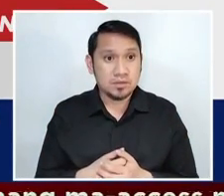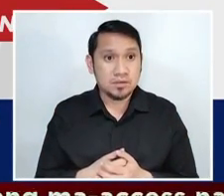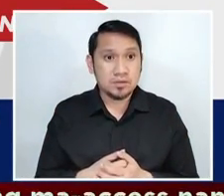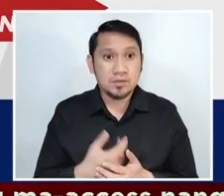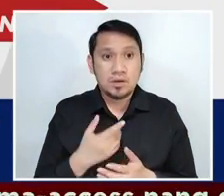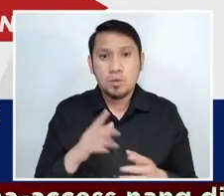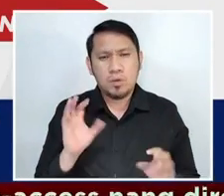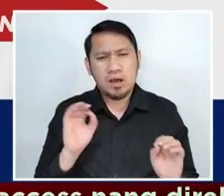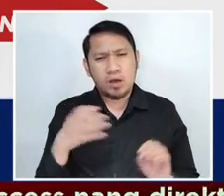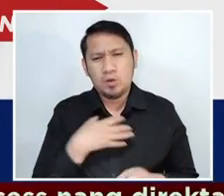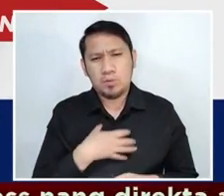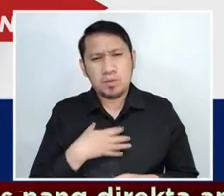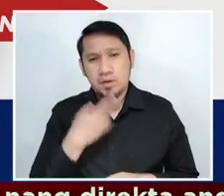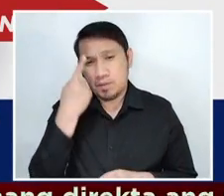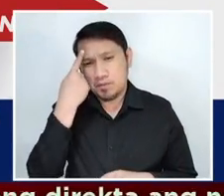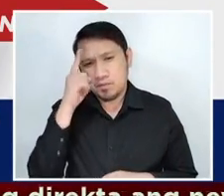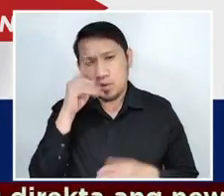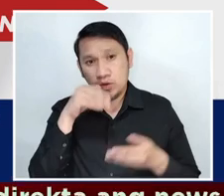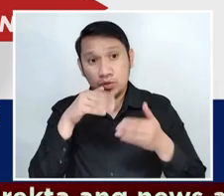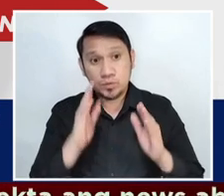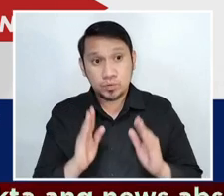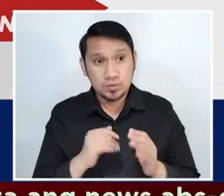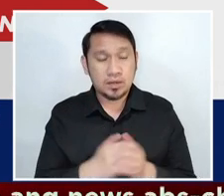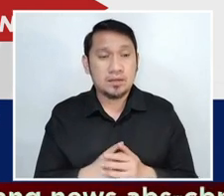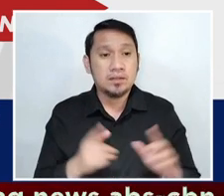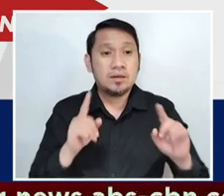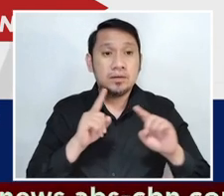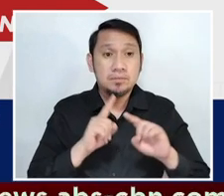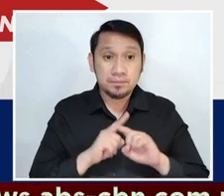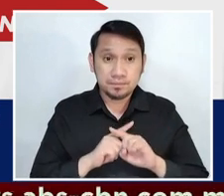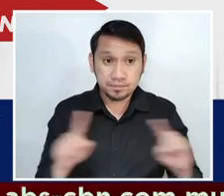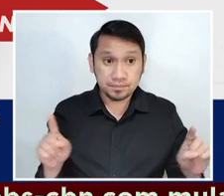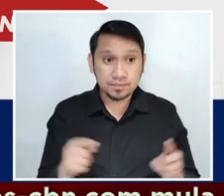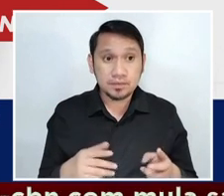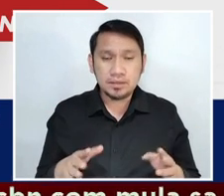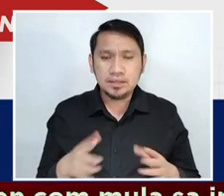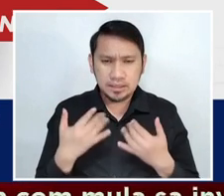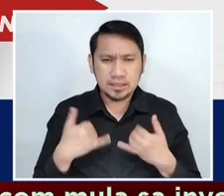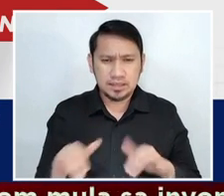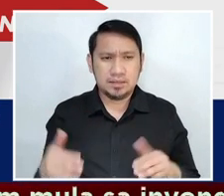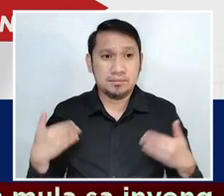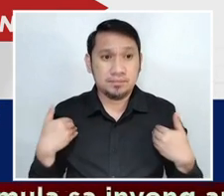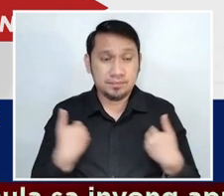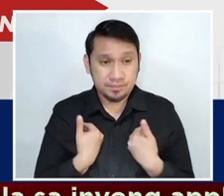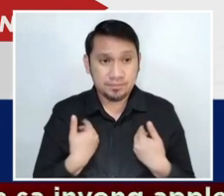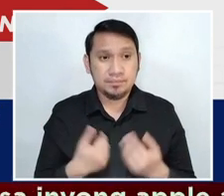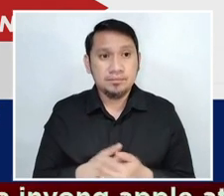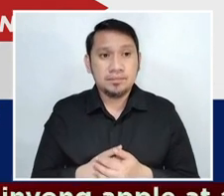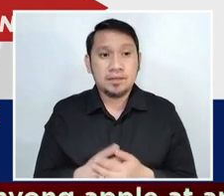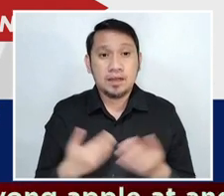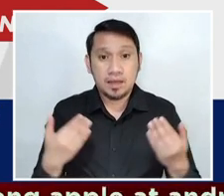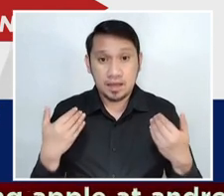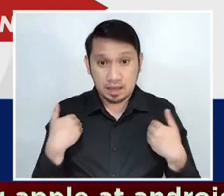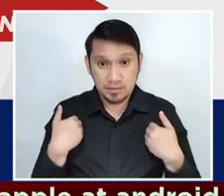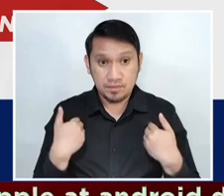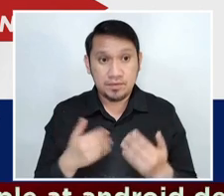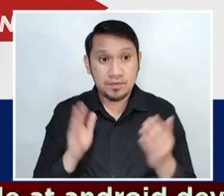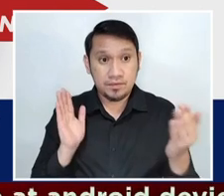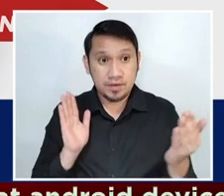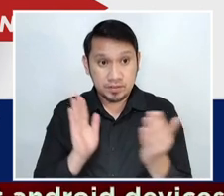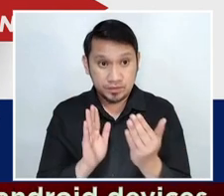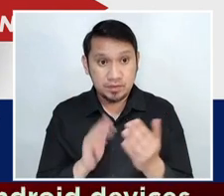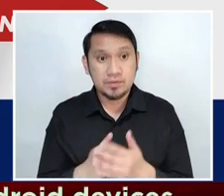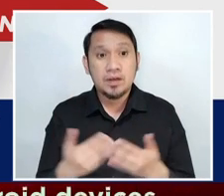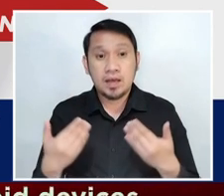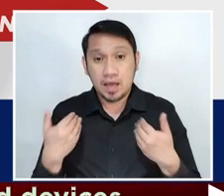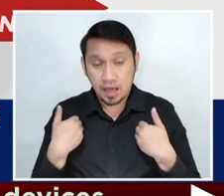bata. Pero yun nga, medyo pagod sila dahil mayroon na tayong face-to-face, mayroon